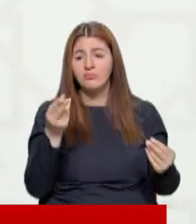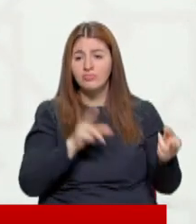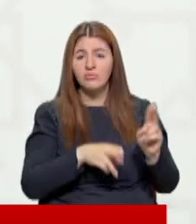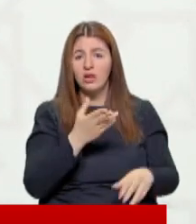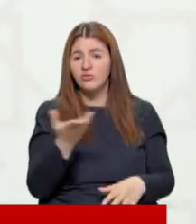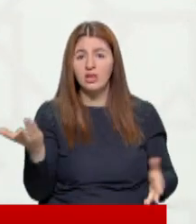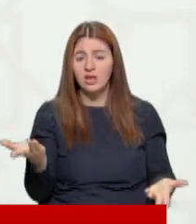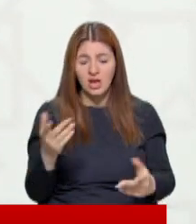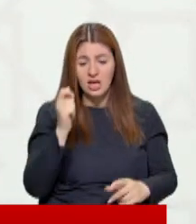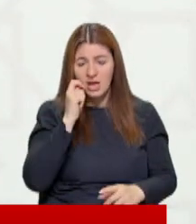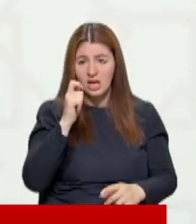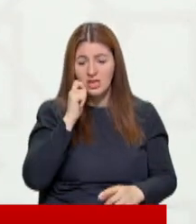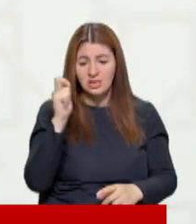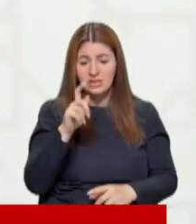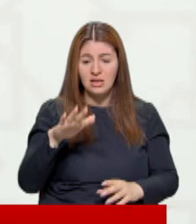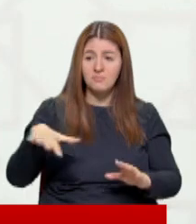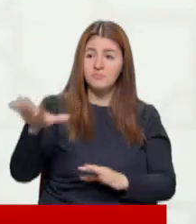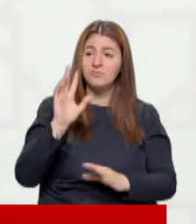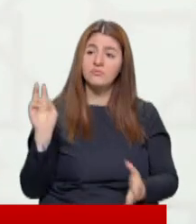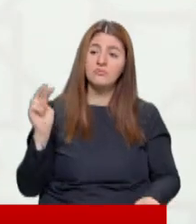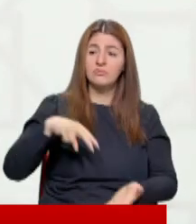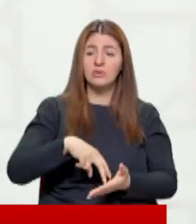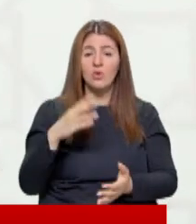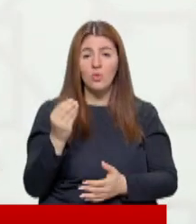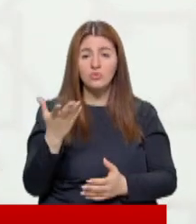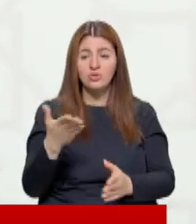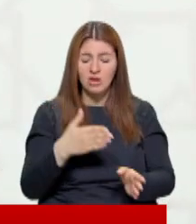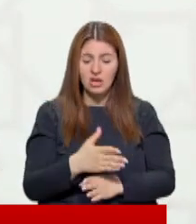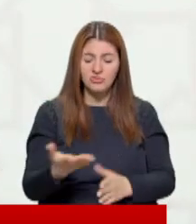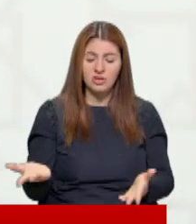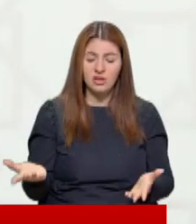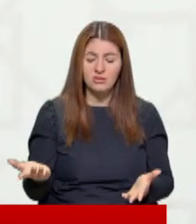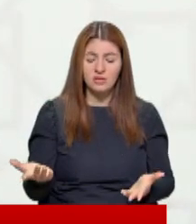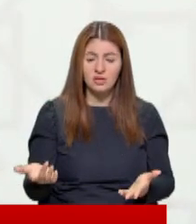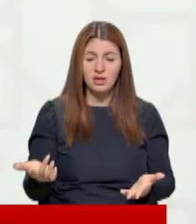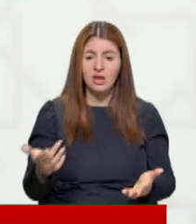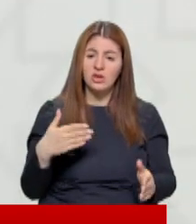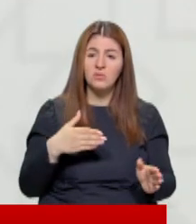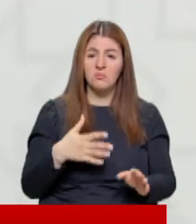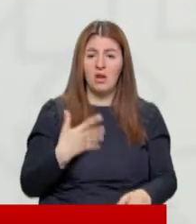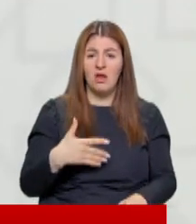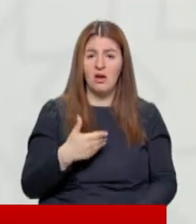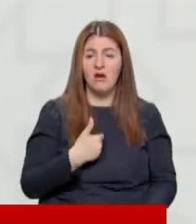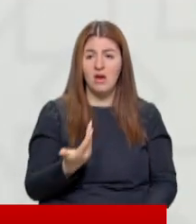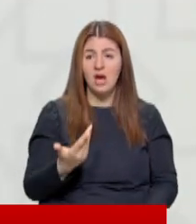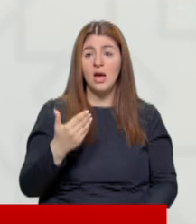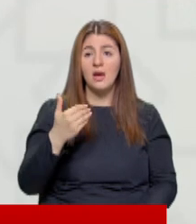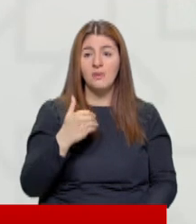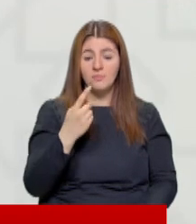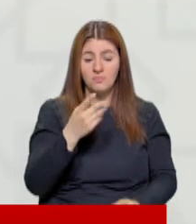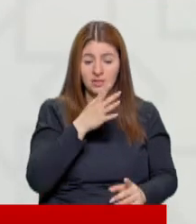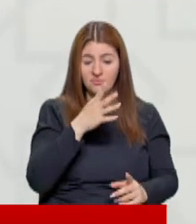ki İslam alemi ayağa kalksın, hakikaten merak ediyoruz. Biz bilime